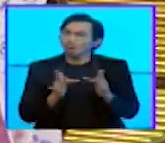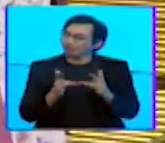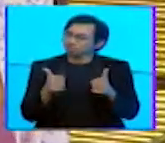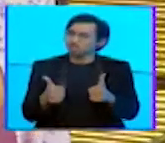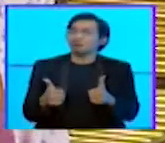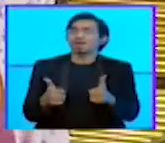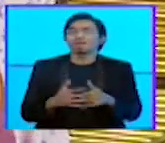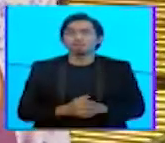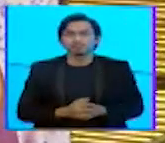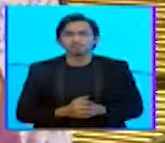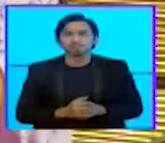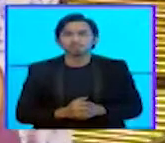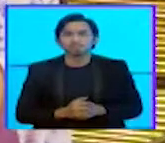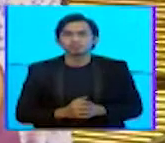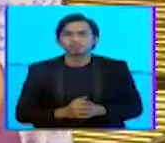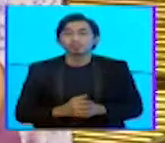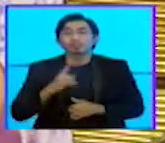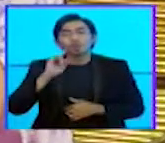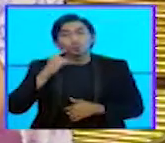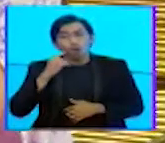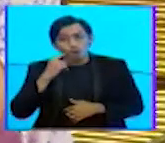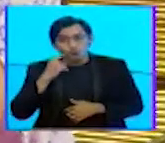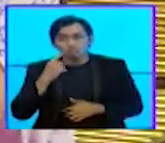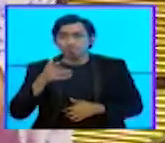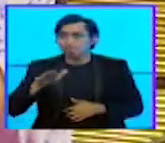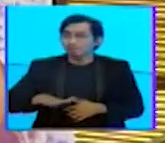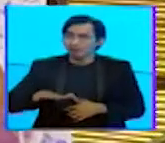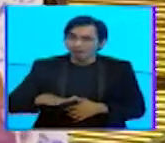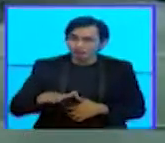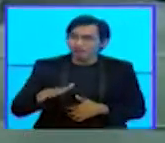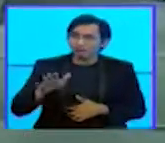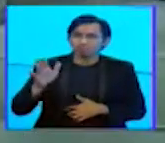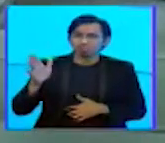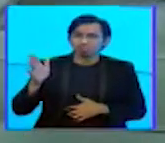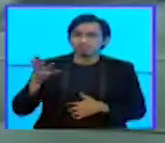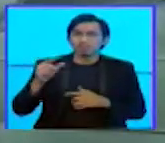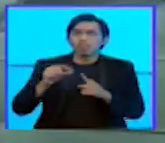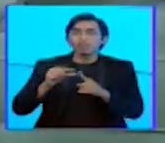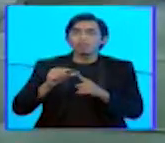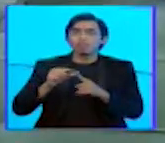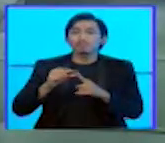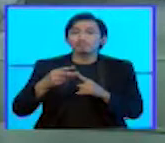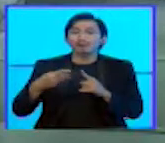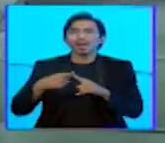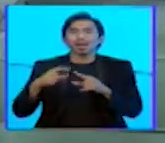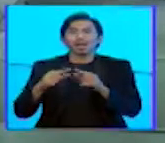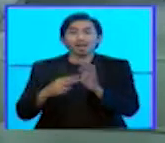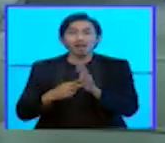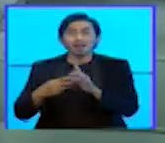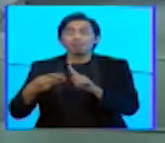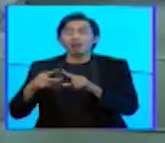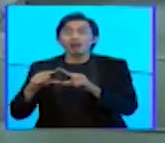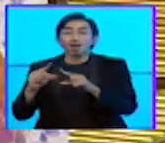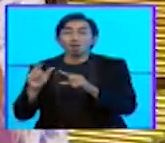biografi Bang Sandi ini. Bang Sandi besar di kompleks Kaltex Rumbai di Kota Pekanbaru. Nah, usia 6 tahun baru pindah ke Jakarta.